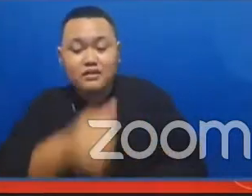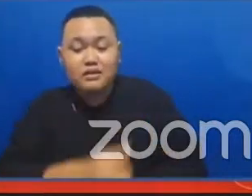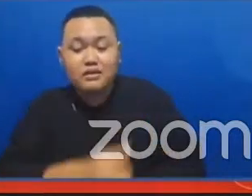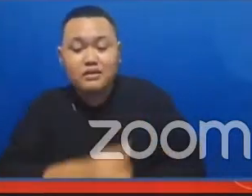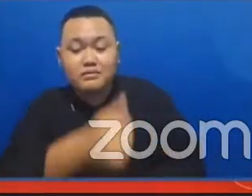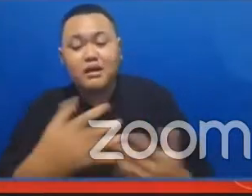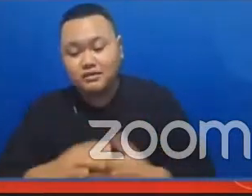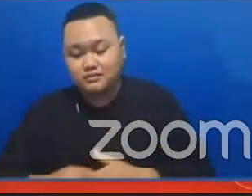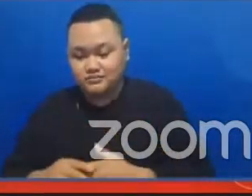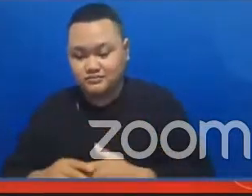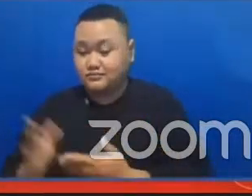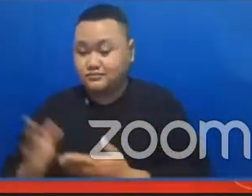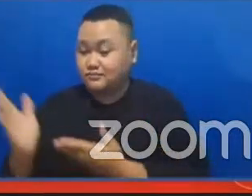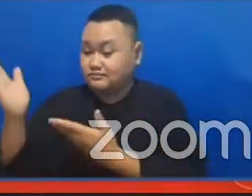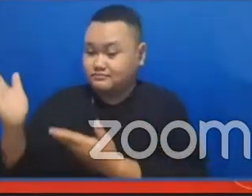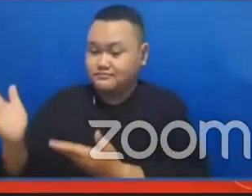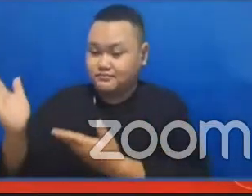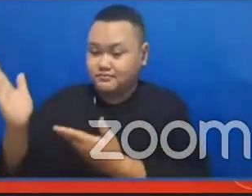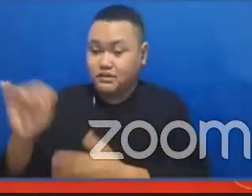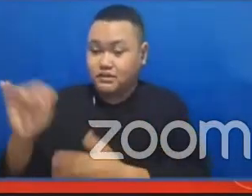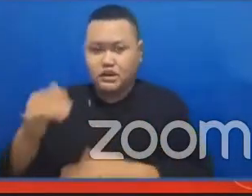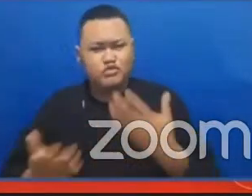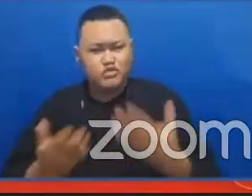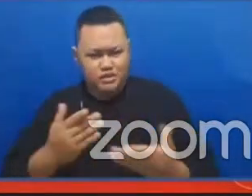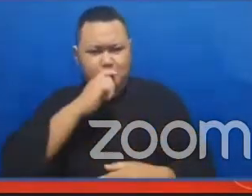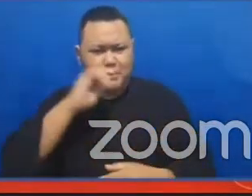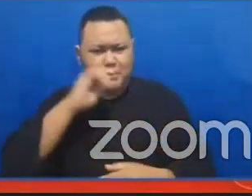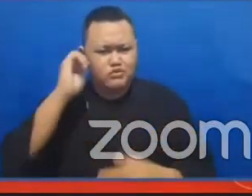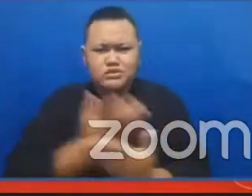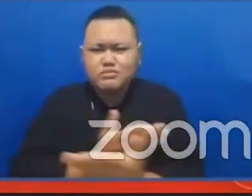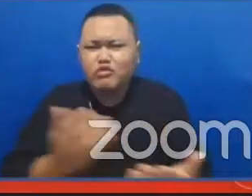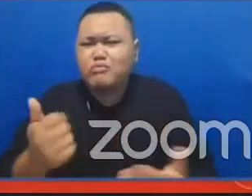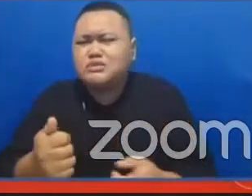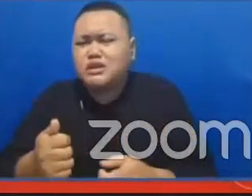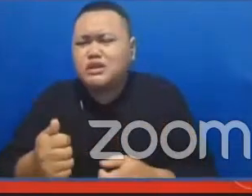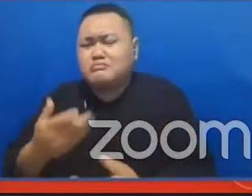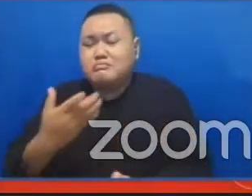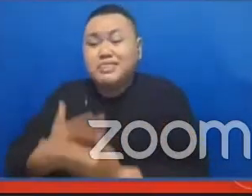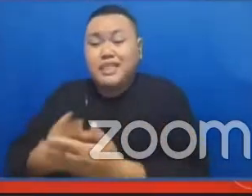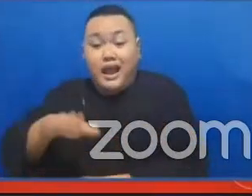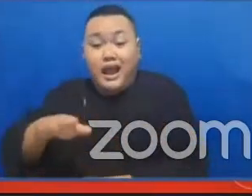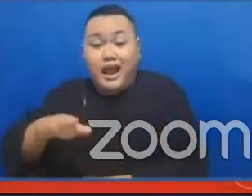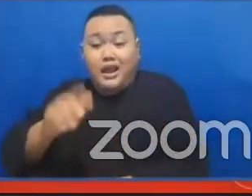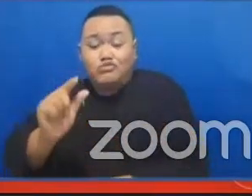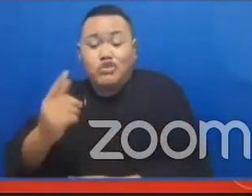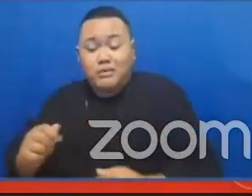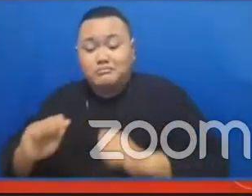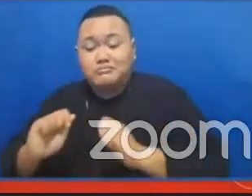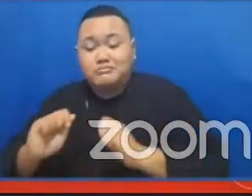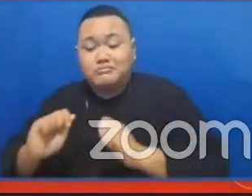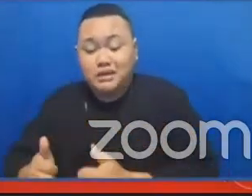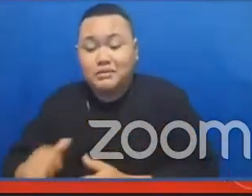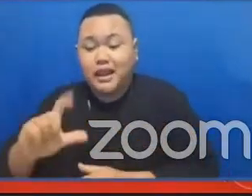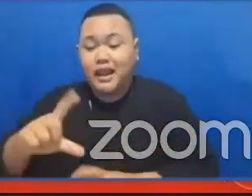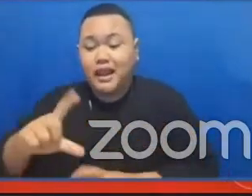menyediakan LKPD-nya atau LKS-nya supaya peserta didik nanti akan